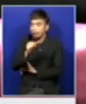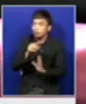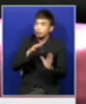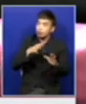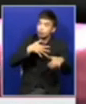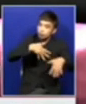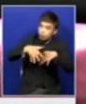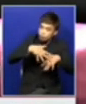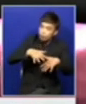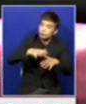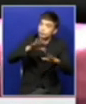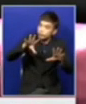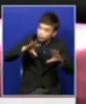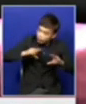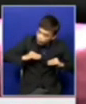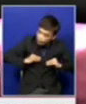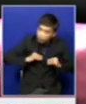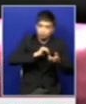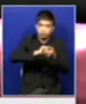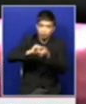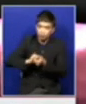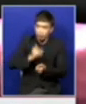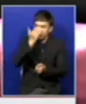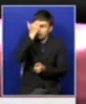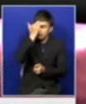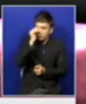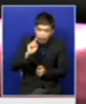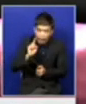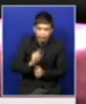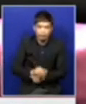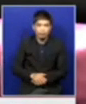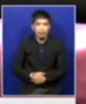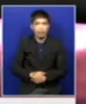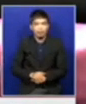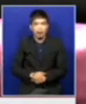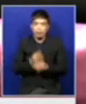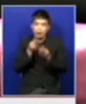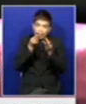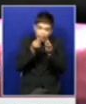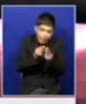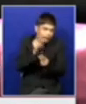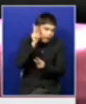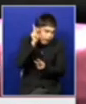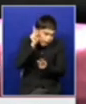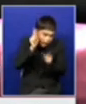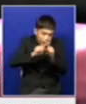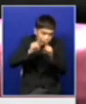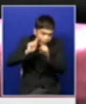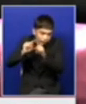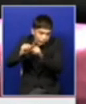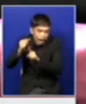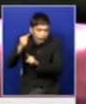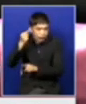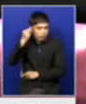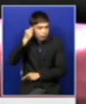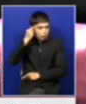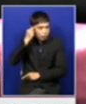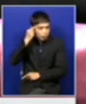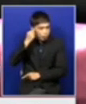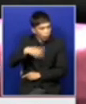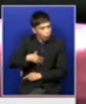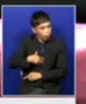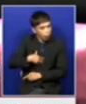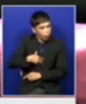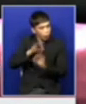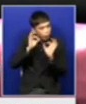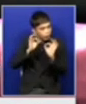ราะอะไรคะประชาชนขาดซึ่งข้อมูลที่จะสร้างความมั่นใจว่าตนเองจะมีความปลอดภัยใน